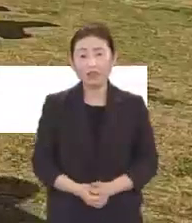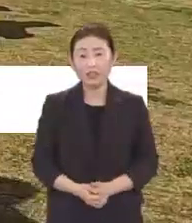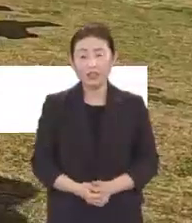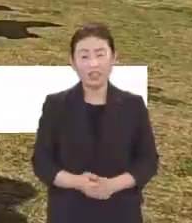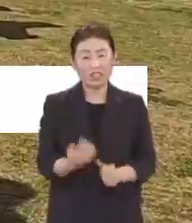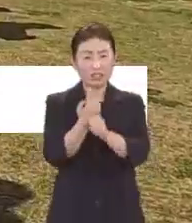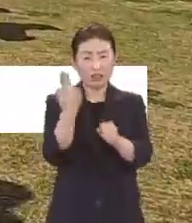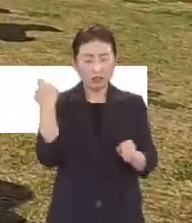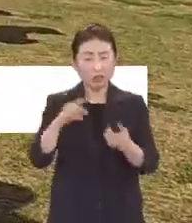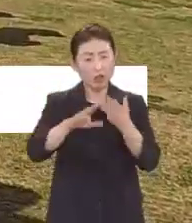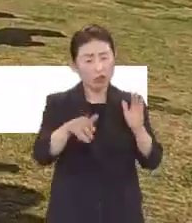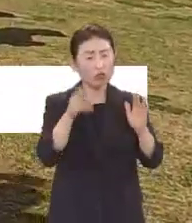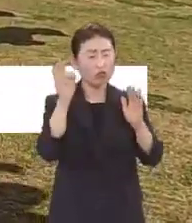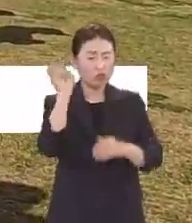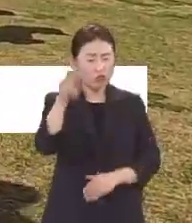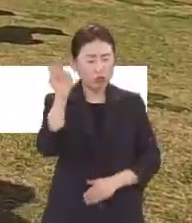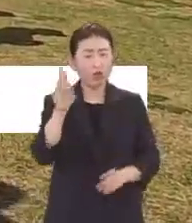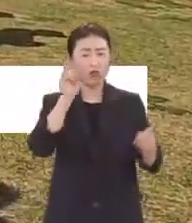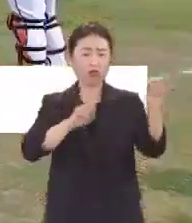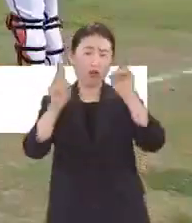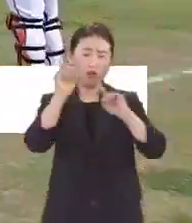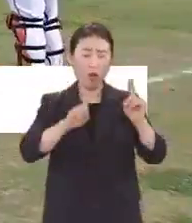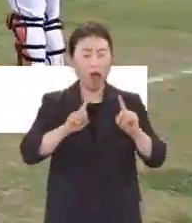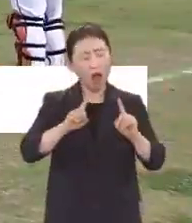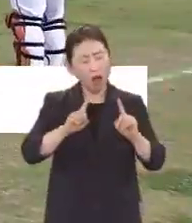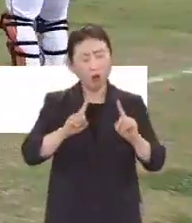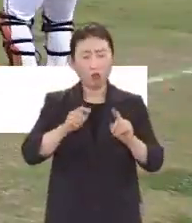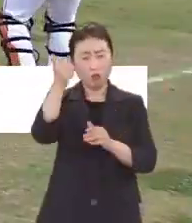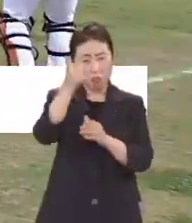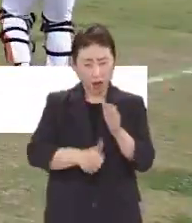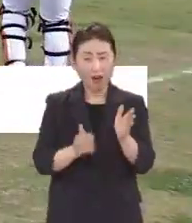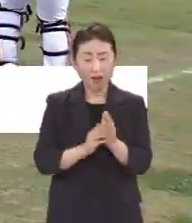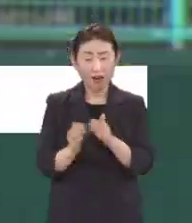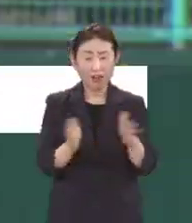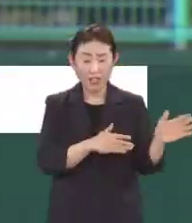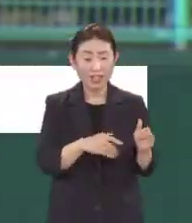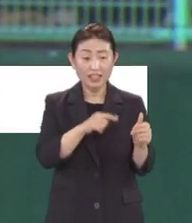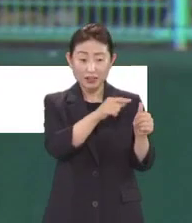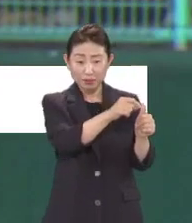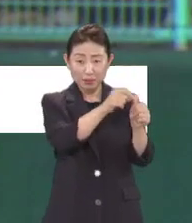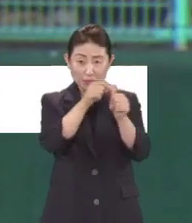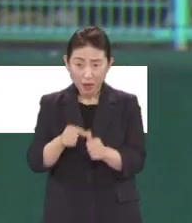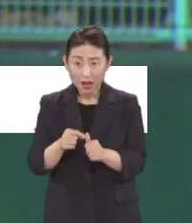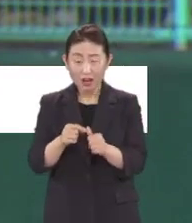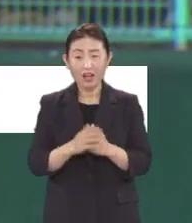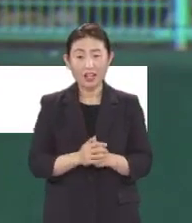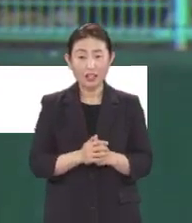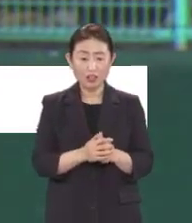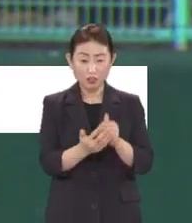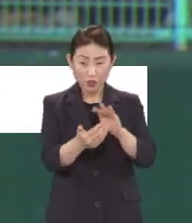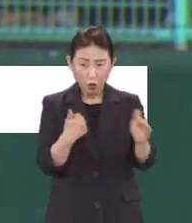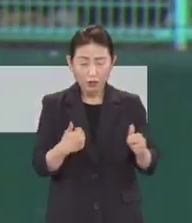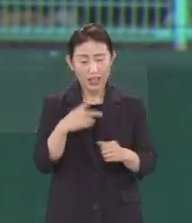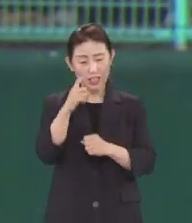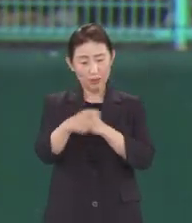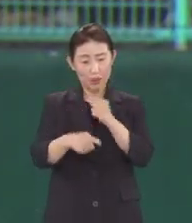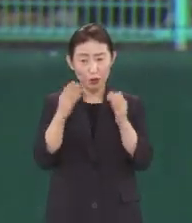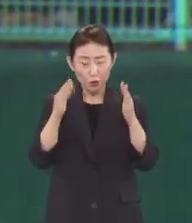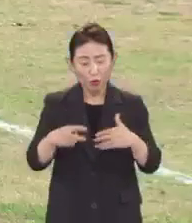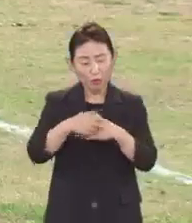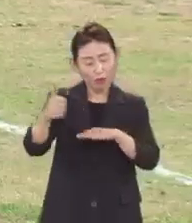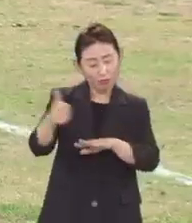지난 시즌 외국인 투수들의 줄부상으로 큰 어려움을 겪은 만큼 스미스 영입에는 11년치 병원 기록과 부상